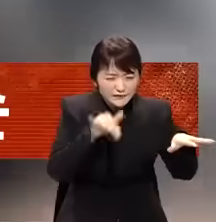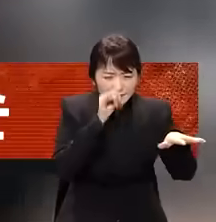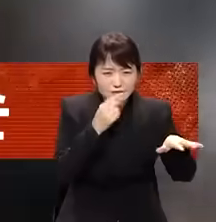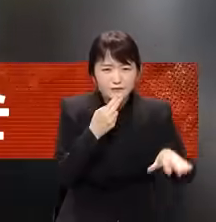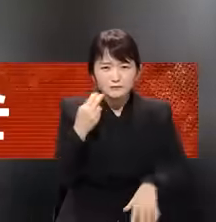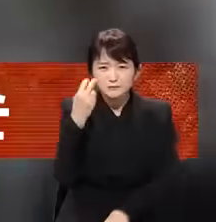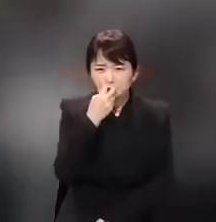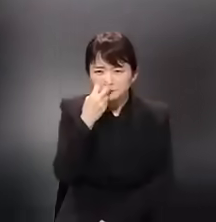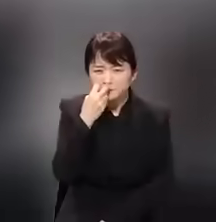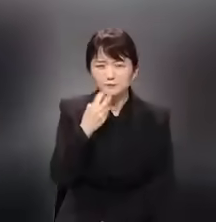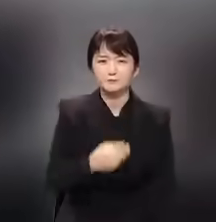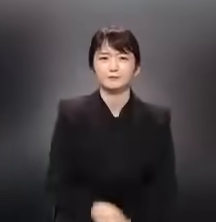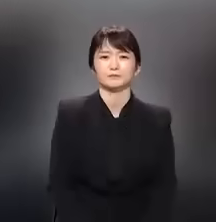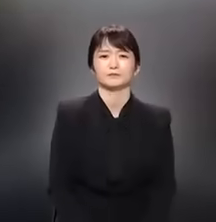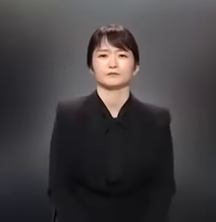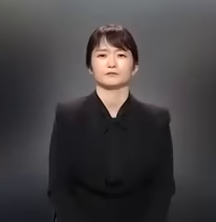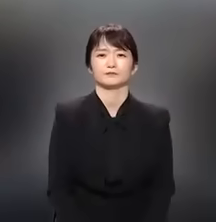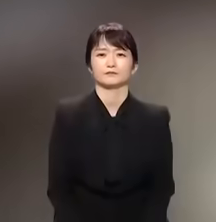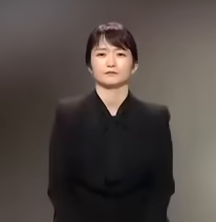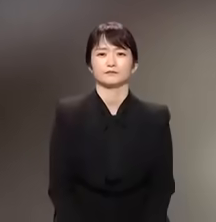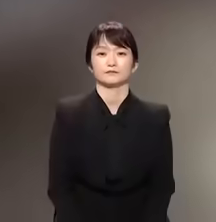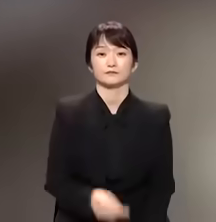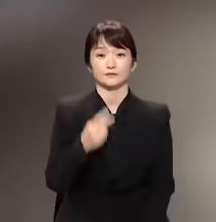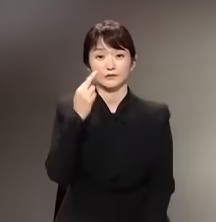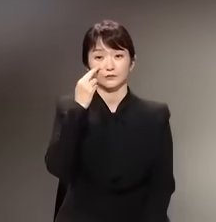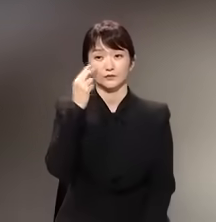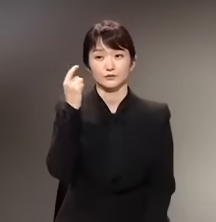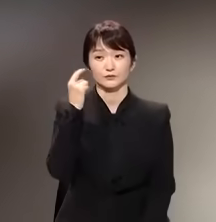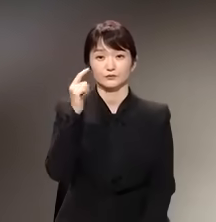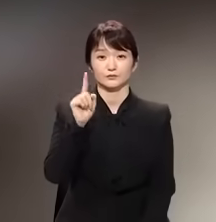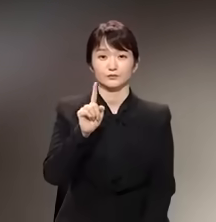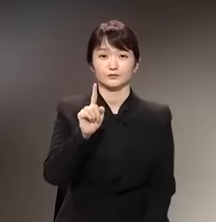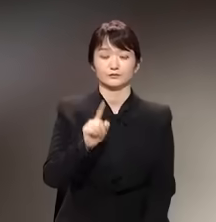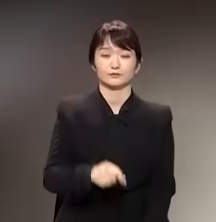일일이 확인해야 했습니다 자 다시 미국으로